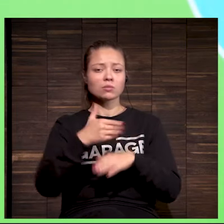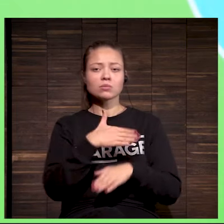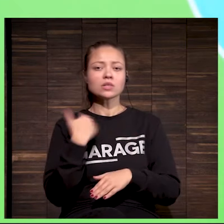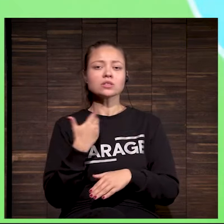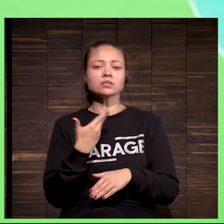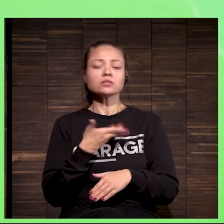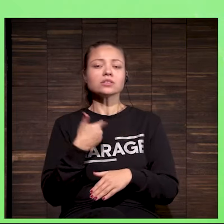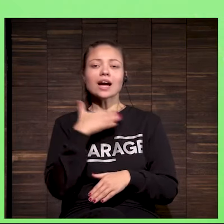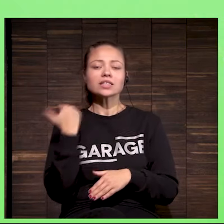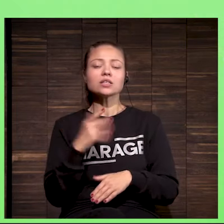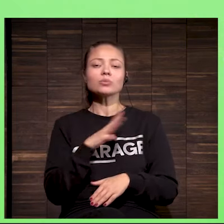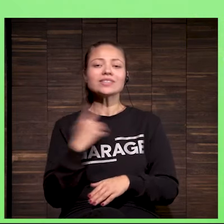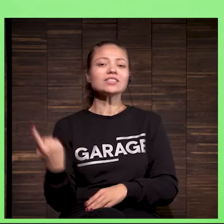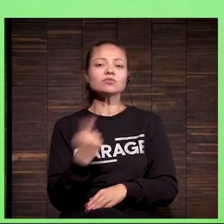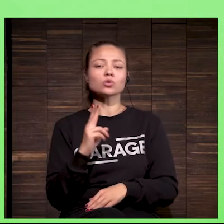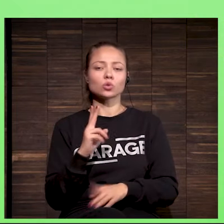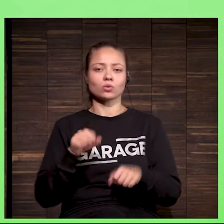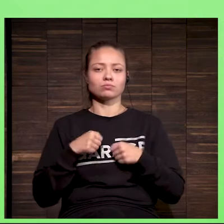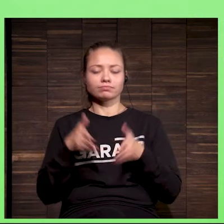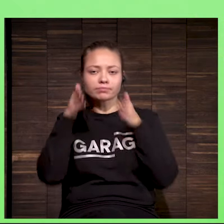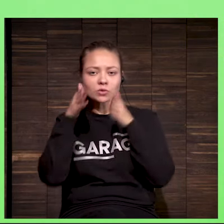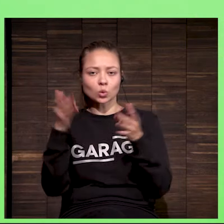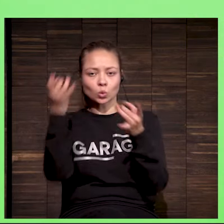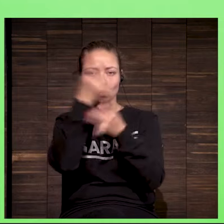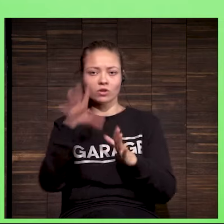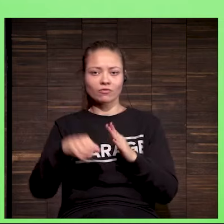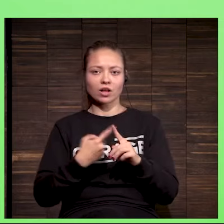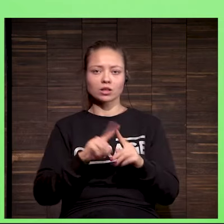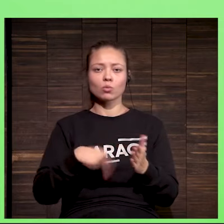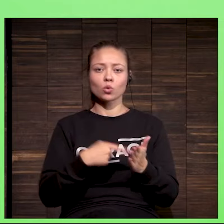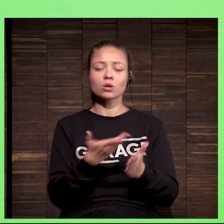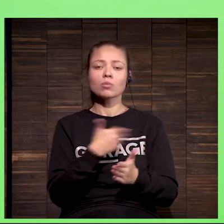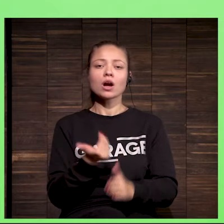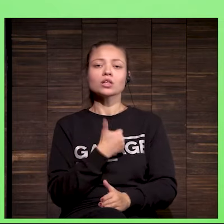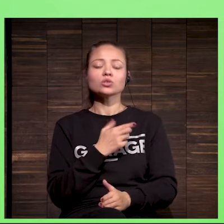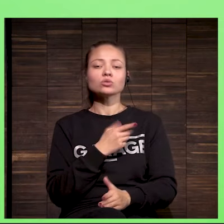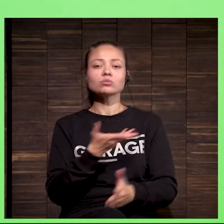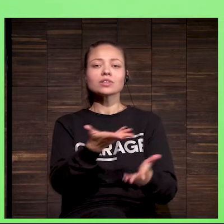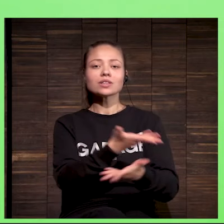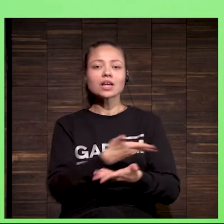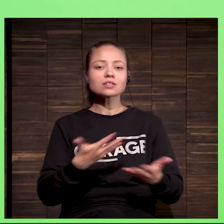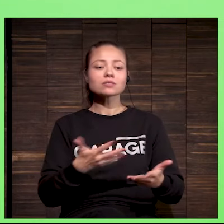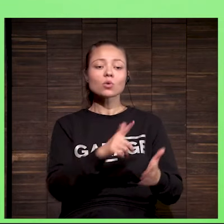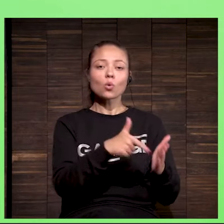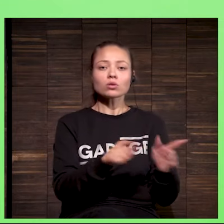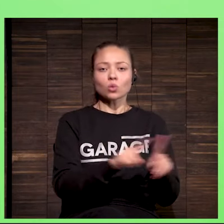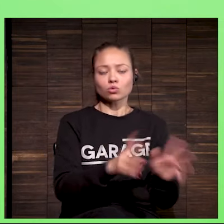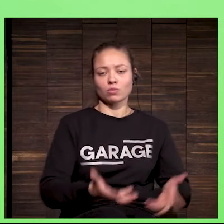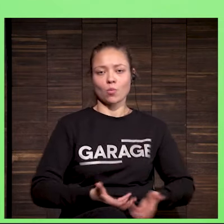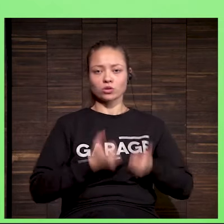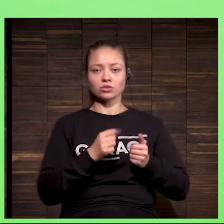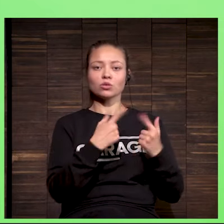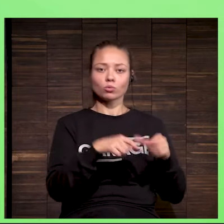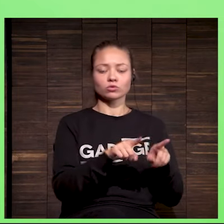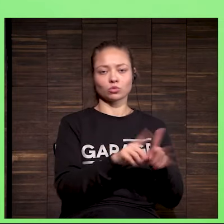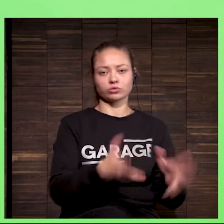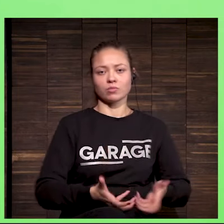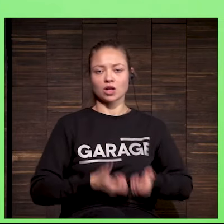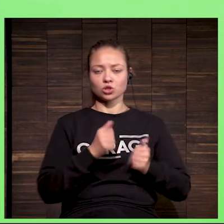единственными кто занимает субкультурой в этом городе мы хотели чтобы нас поддерживал город тоже и общества